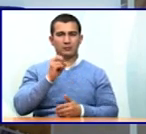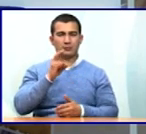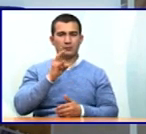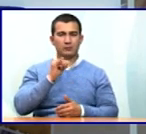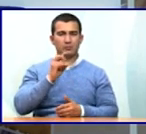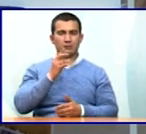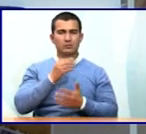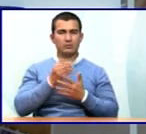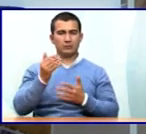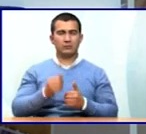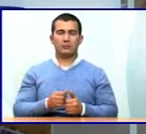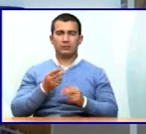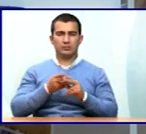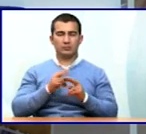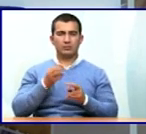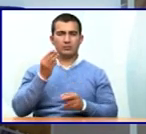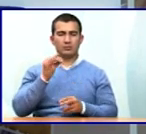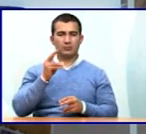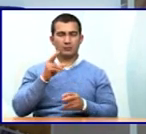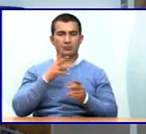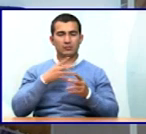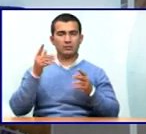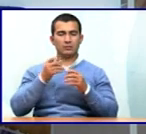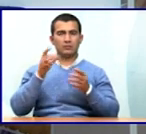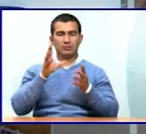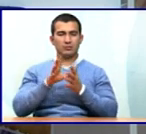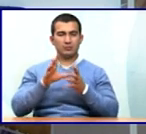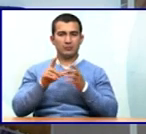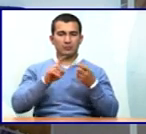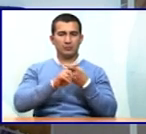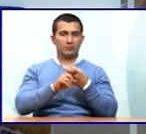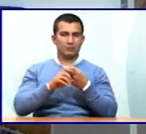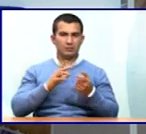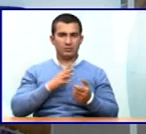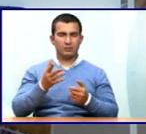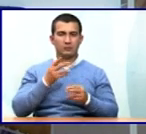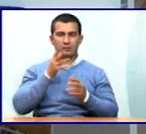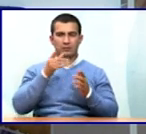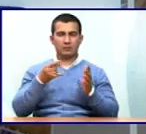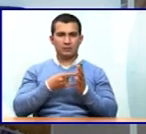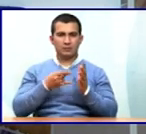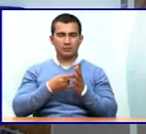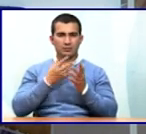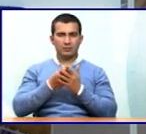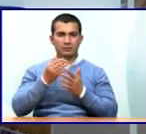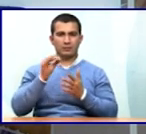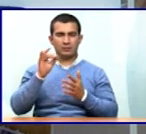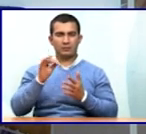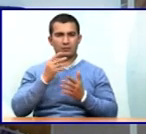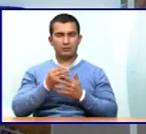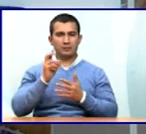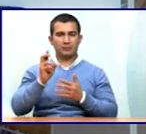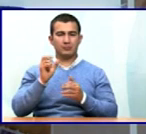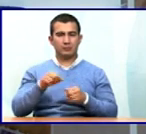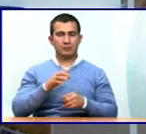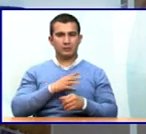maydonga to'kli o'tkazgich joylashtirilgan. To'kli o'tkazgich magnit induksiyasi B bo'lgan